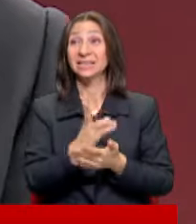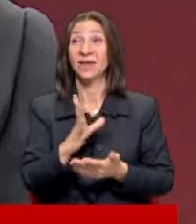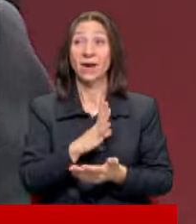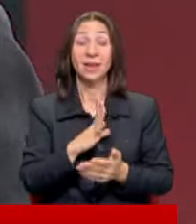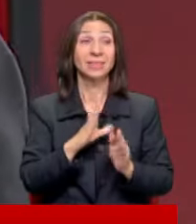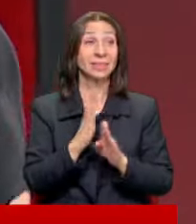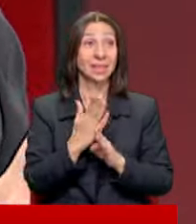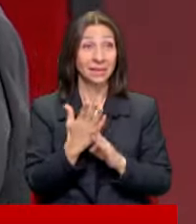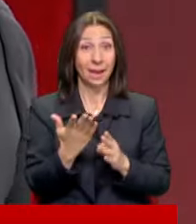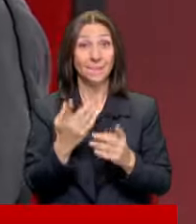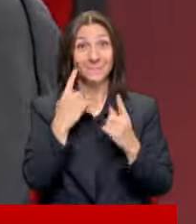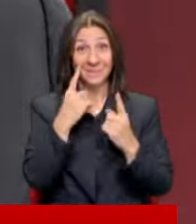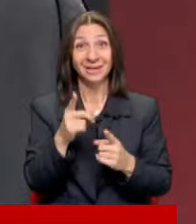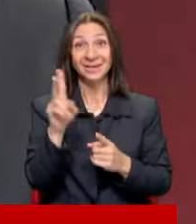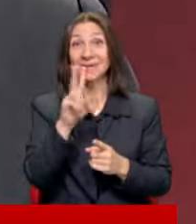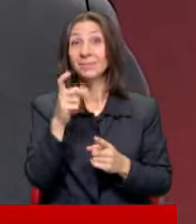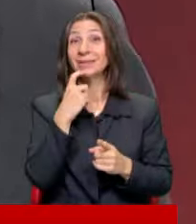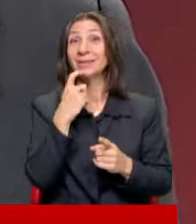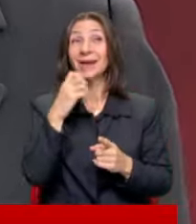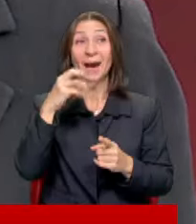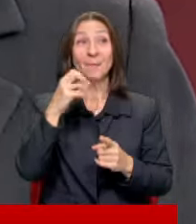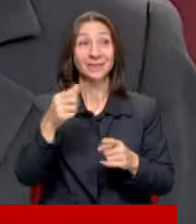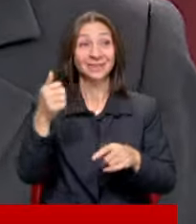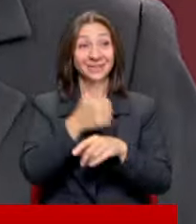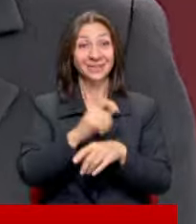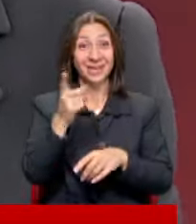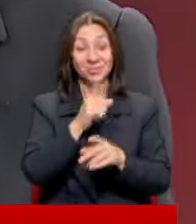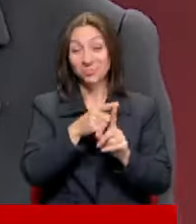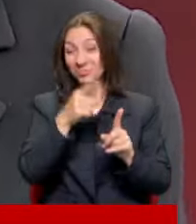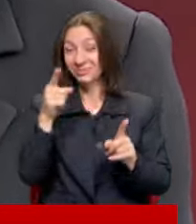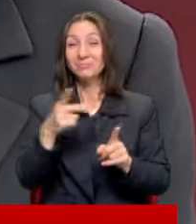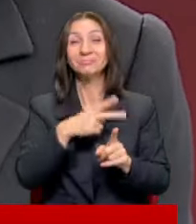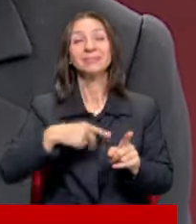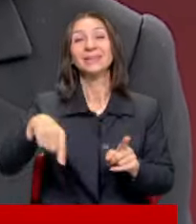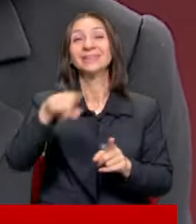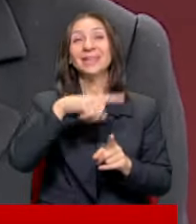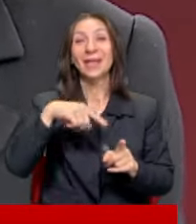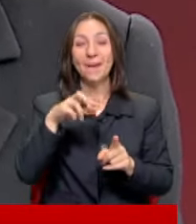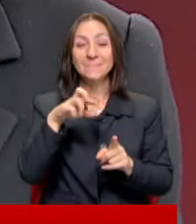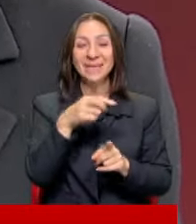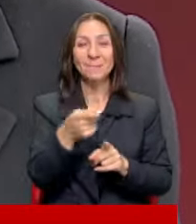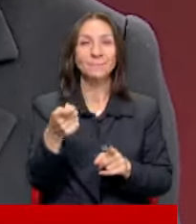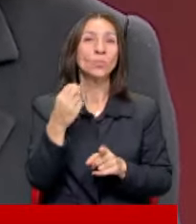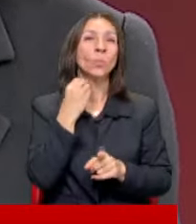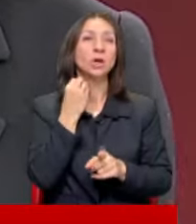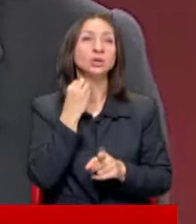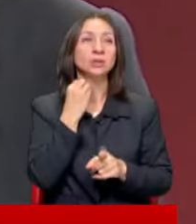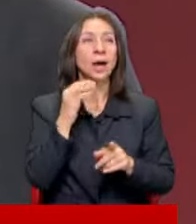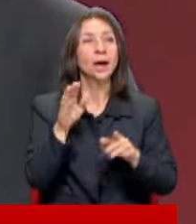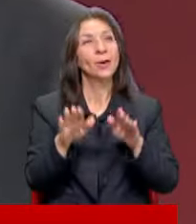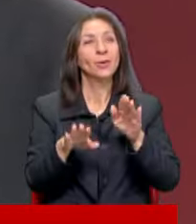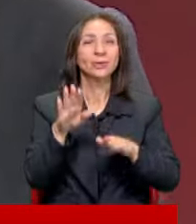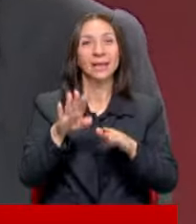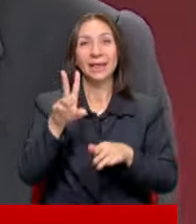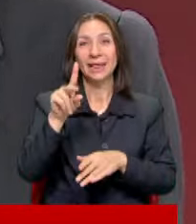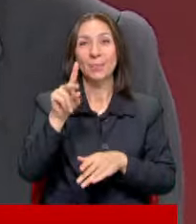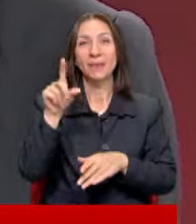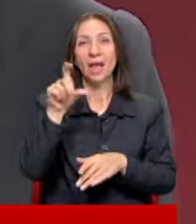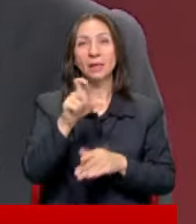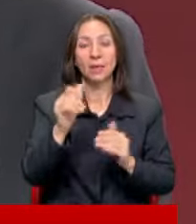Eee bakın 20 yıllık AK Parti iktidarları boyunca belediyelerin prim borçları ortalama 21 ayda